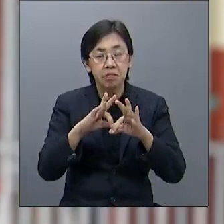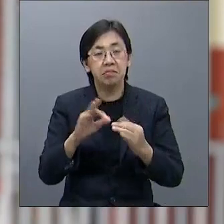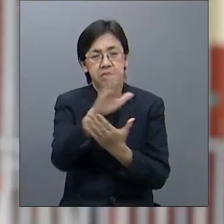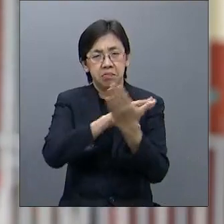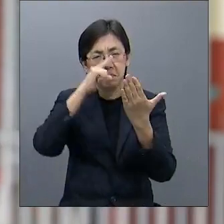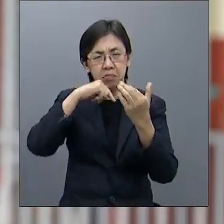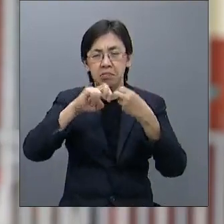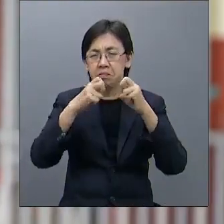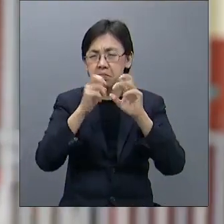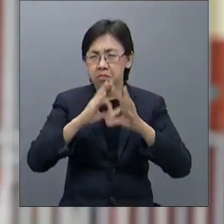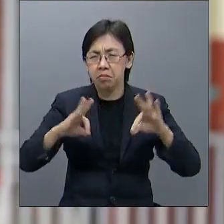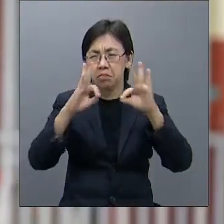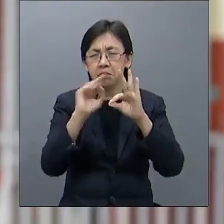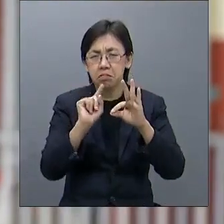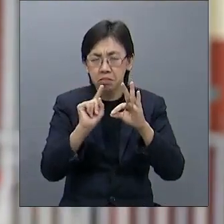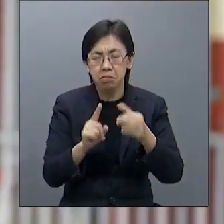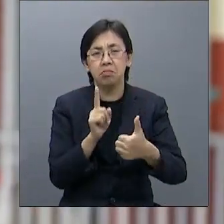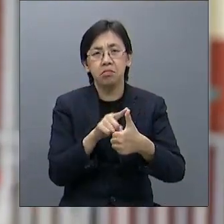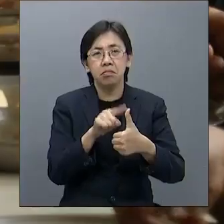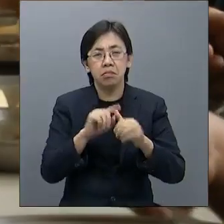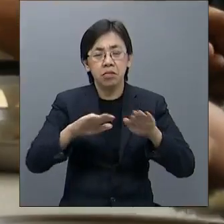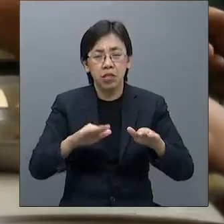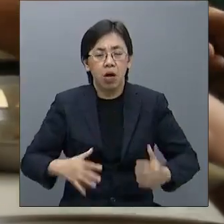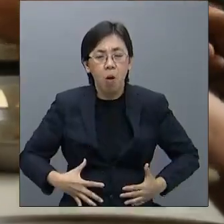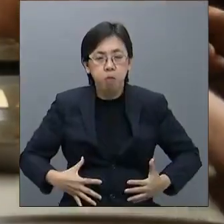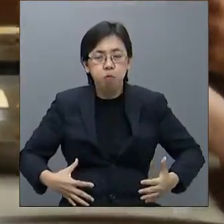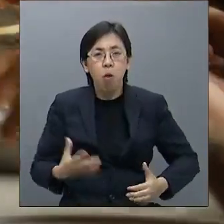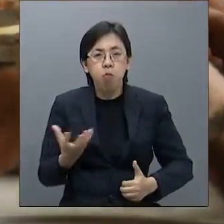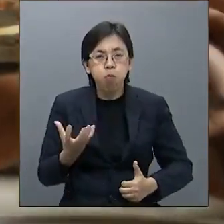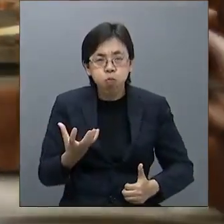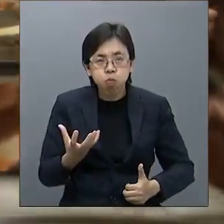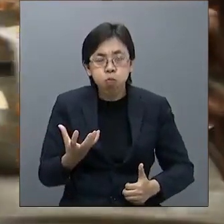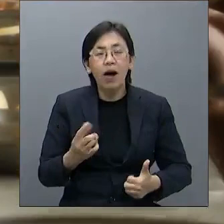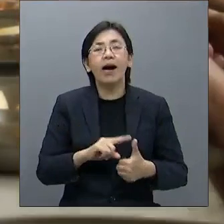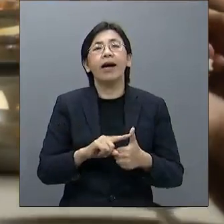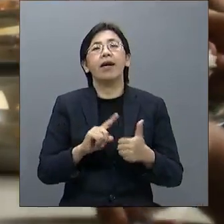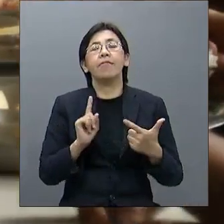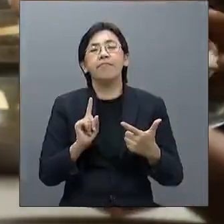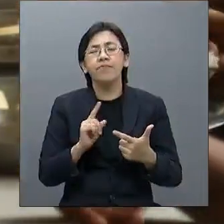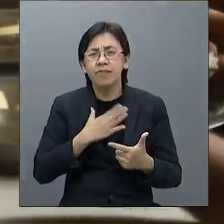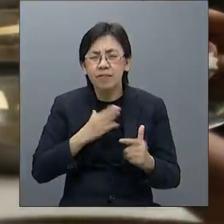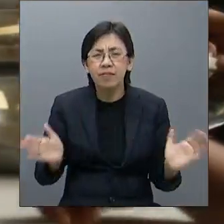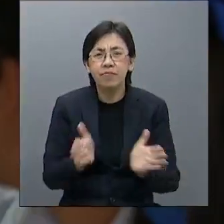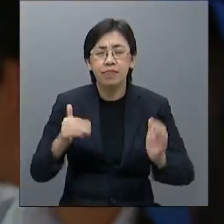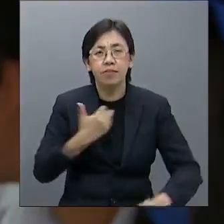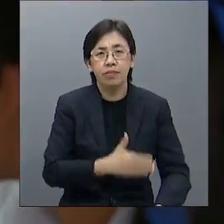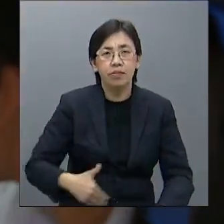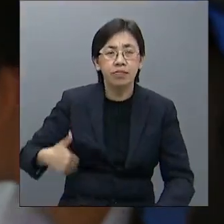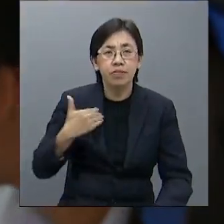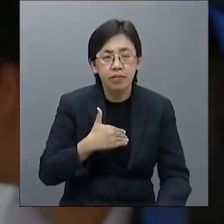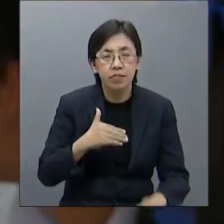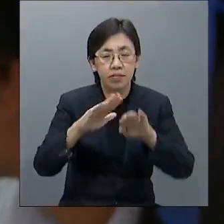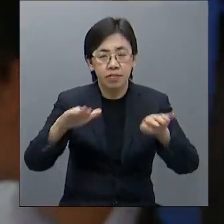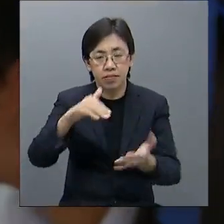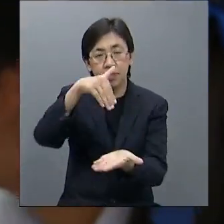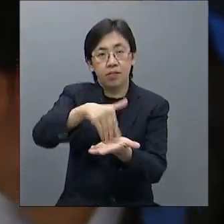ายเรื่องเลยนะครับไม่ว่าจะเป็นเรื่องเด็กที่อ้วนขึ้นนะมีโรคไขไข่เจ็บต่ำมานะครับเราพยายามจะส่งเสริมสุขภาพนะครับโดยใช้เด็กเป็นศูนย์กล